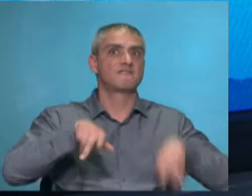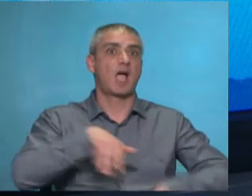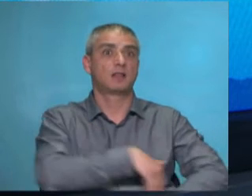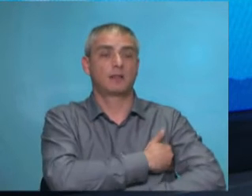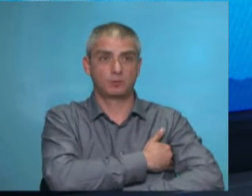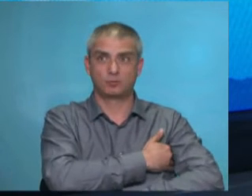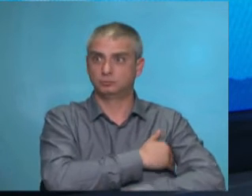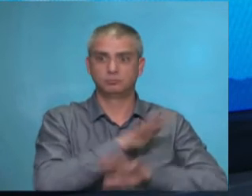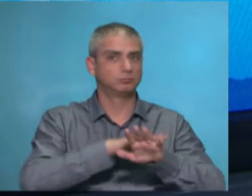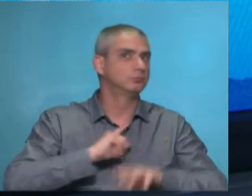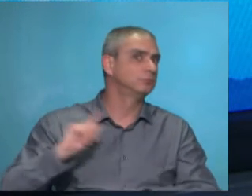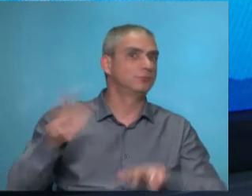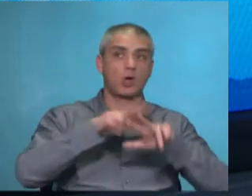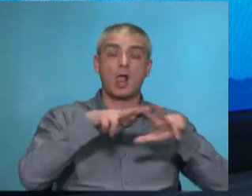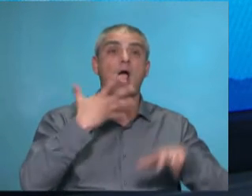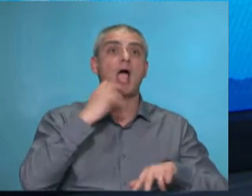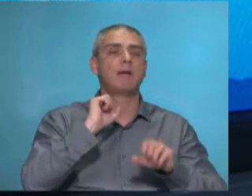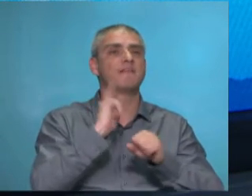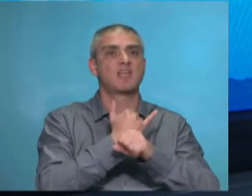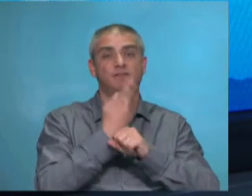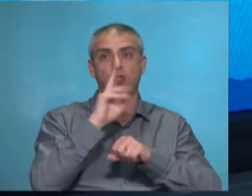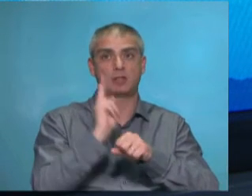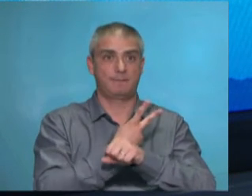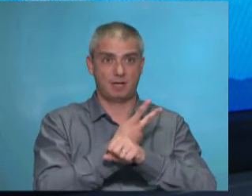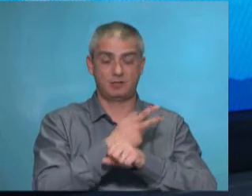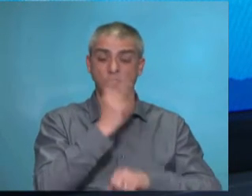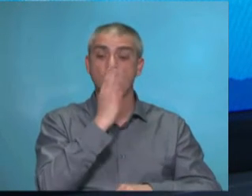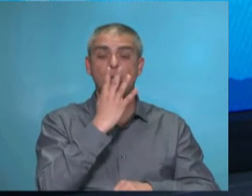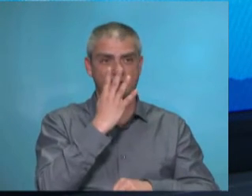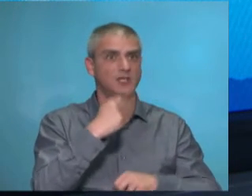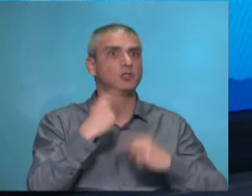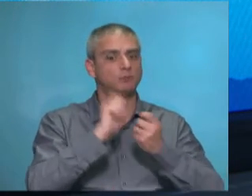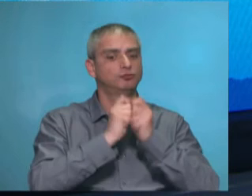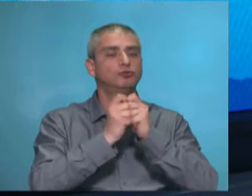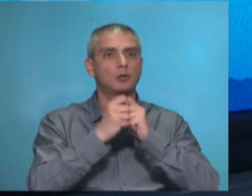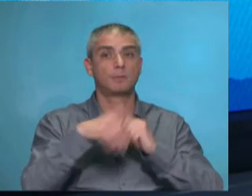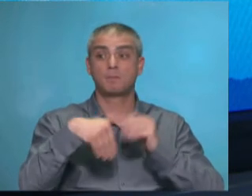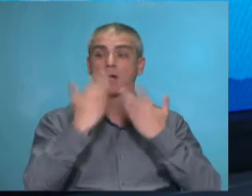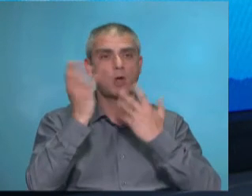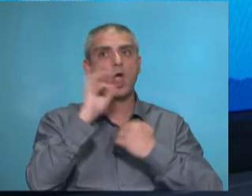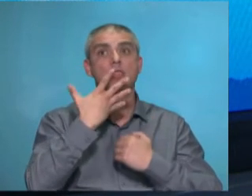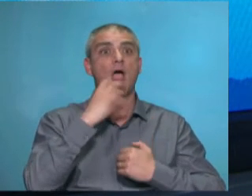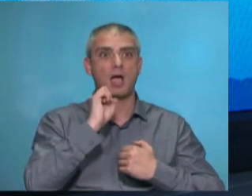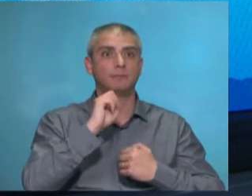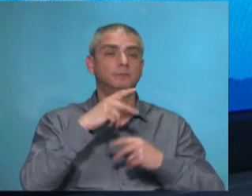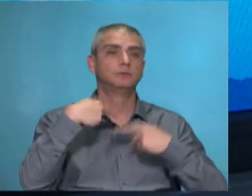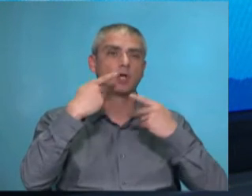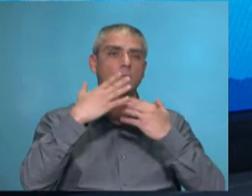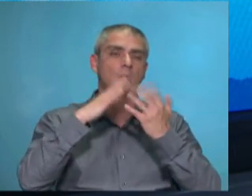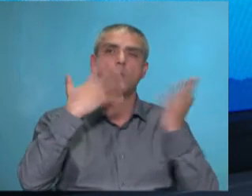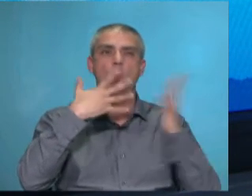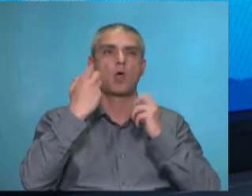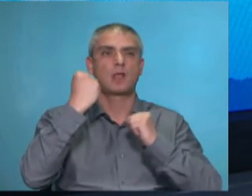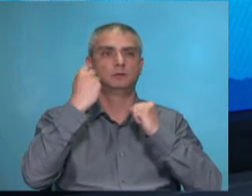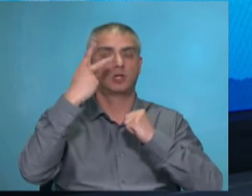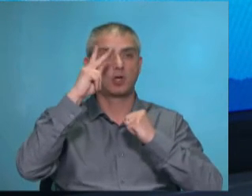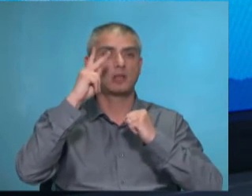תורגש בכל אזורי הארץ יהיה חם ויבש מהרגיל יום רביעי יום של שינויים נקום בבוקר עדיין יהיה חם במהלך היום ארוחות יתחזקו